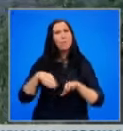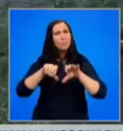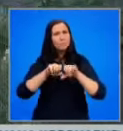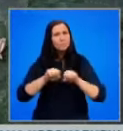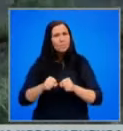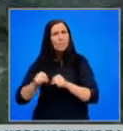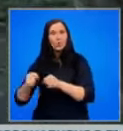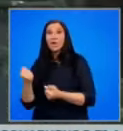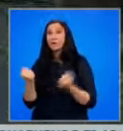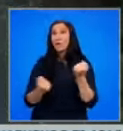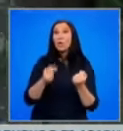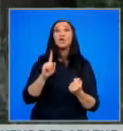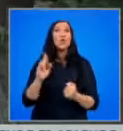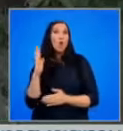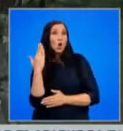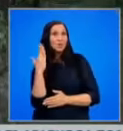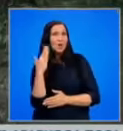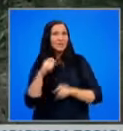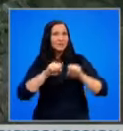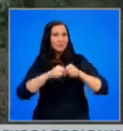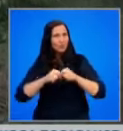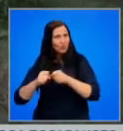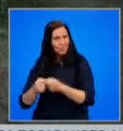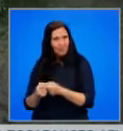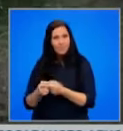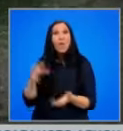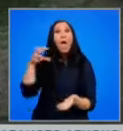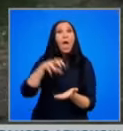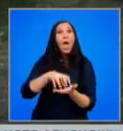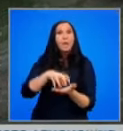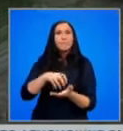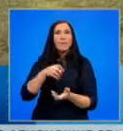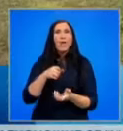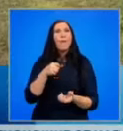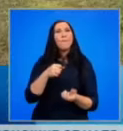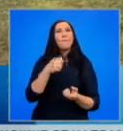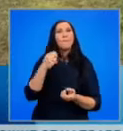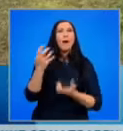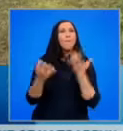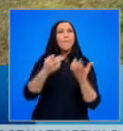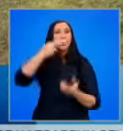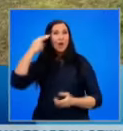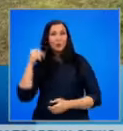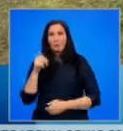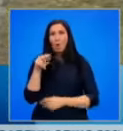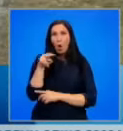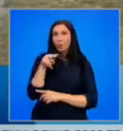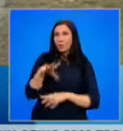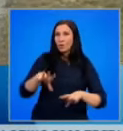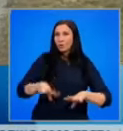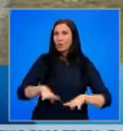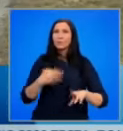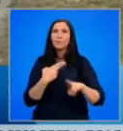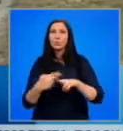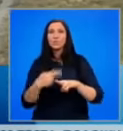пострадали автомобили, чието стъкла са изпочупени. Екипи на пожарната патрулират из града, за да разчистват клоните